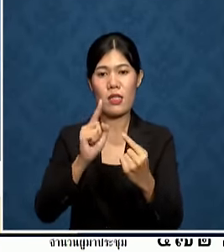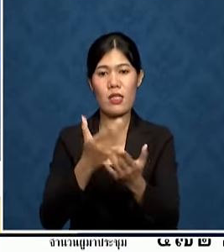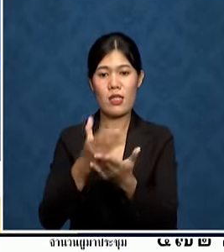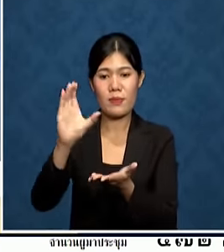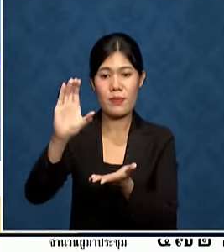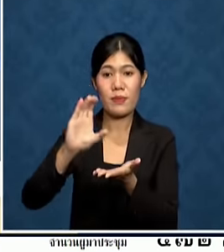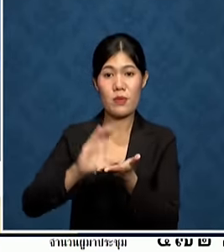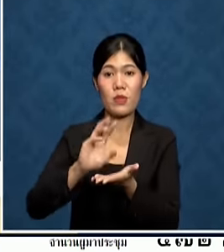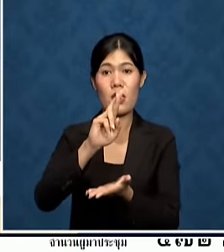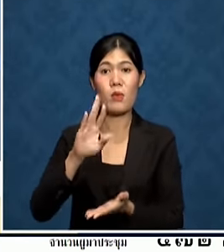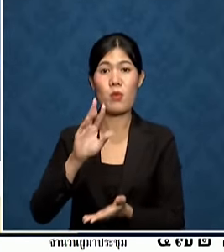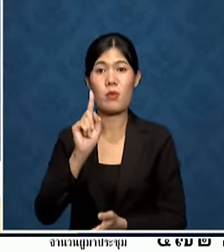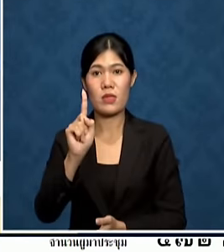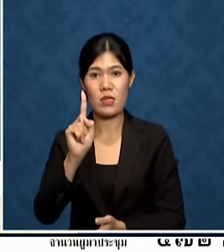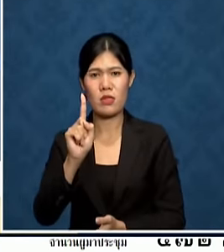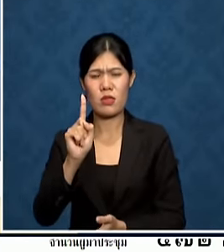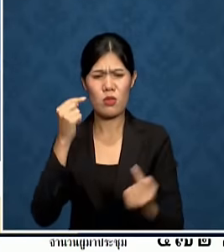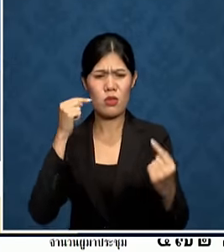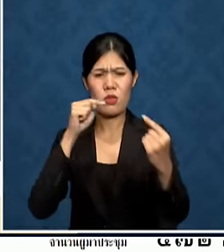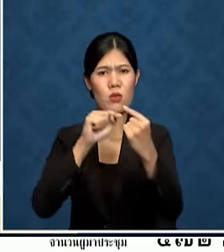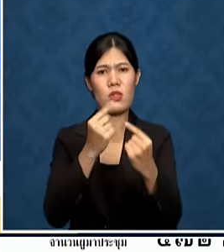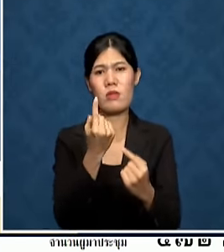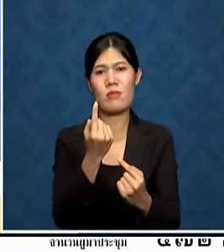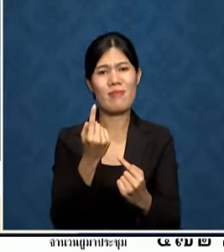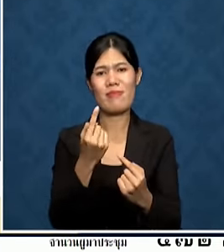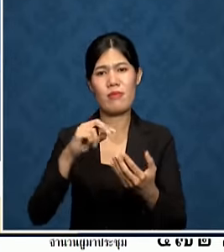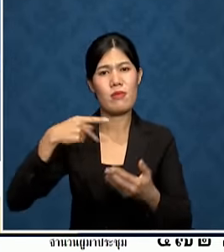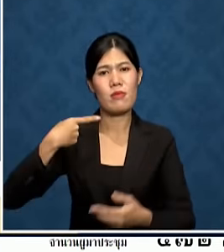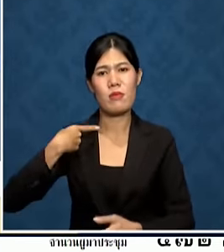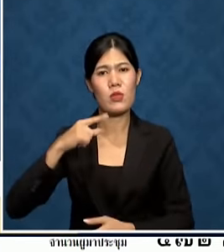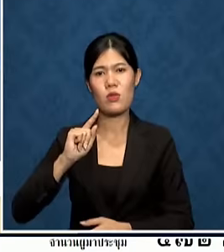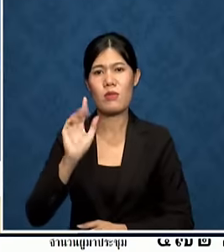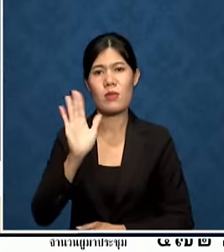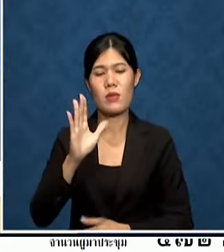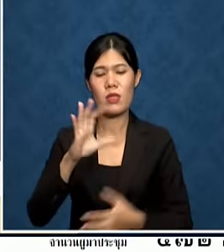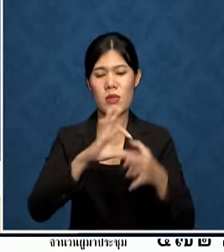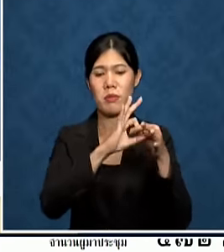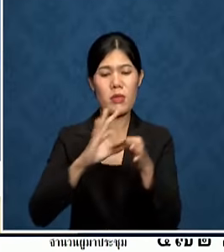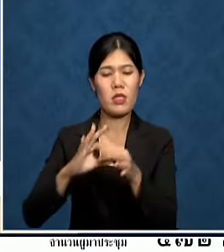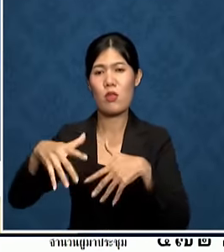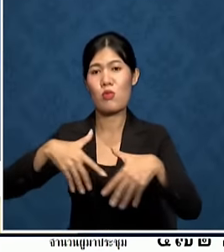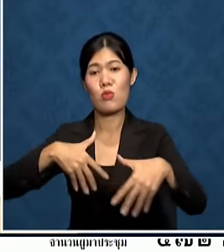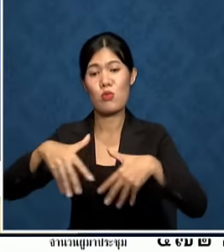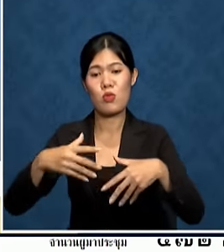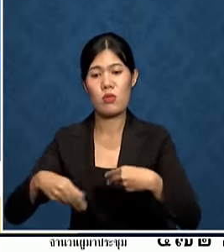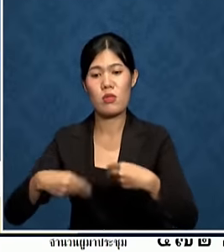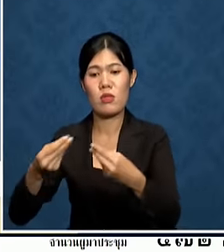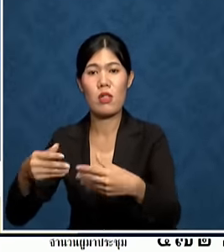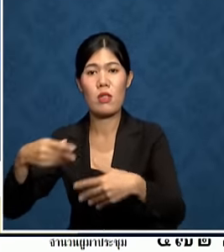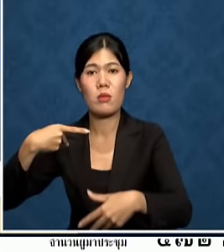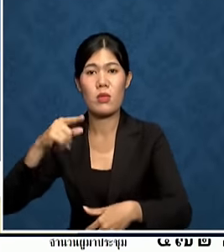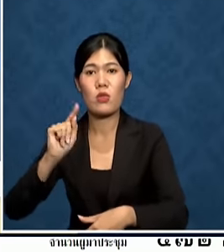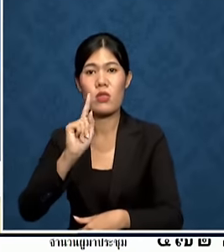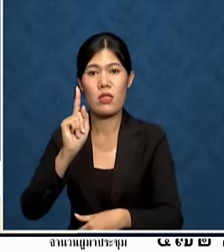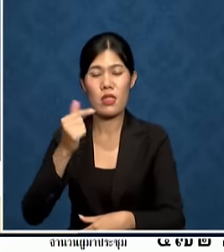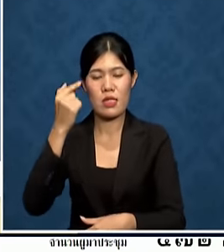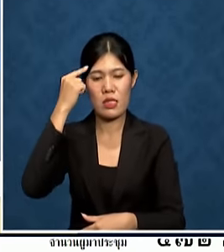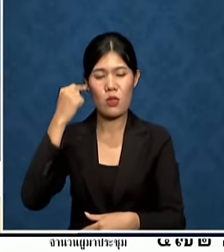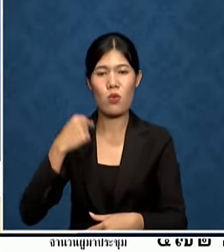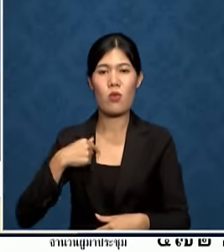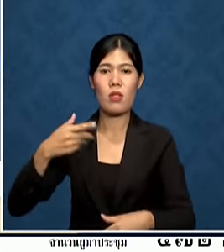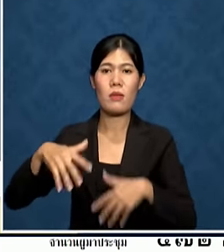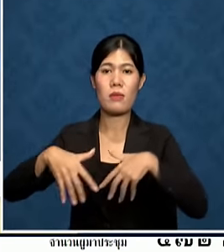ระบบตัวชวัแบบนี้มันไม่เกิดประโยชน์ครับมันไม่ลิงก์กับประโยชน์ที่ประชาชนจะได้เลยท่านควรมีตัวชี้วัดว่าลดภาระประชาชน